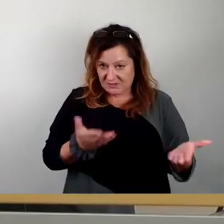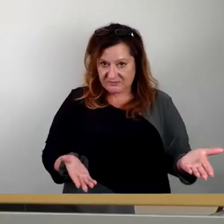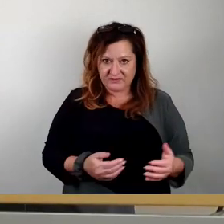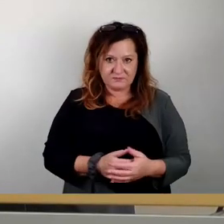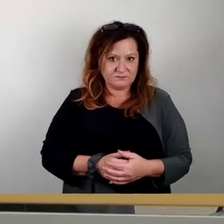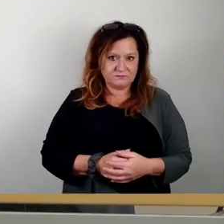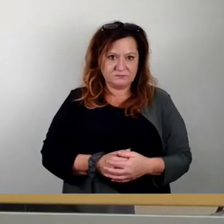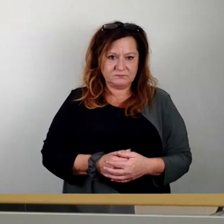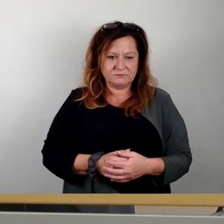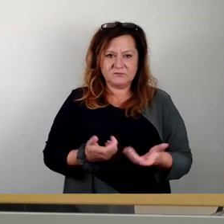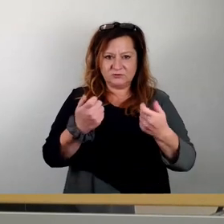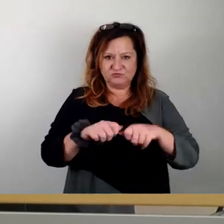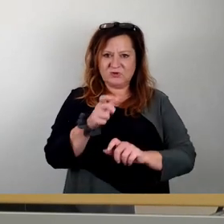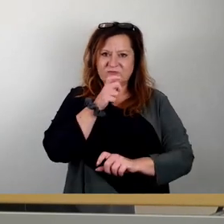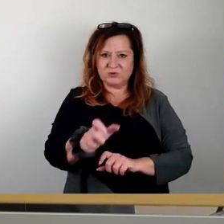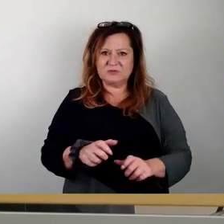Schlusswort?